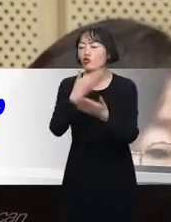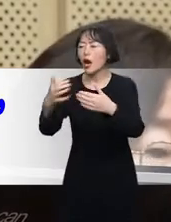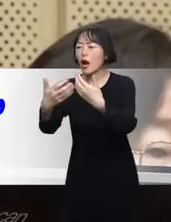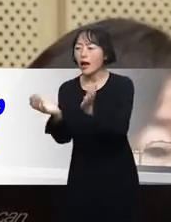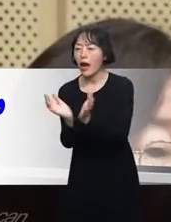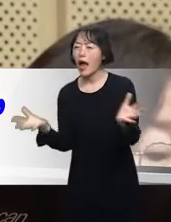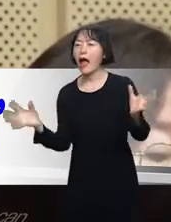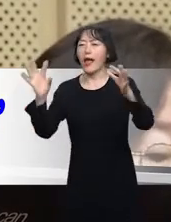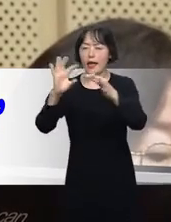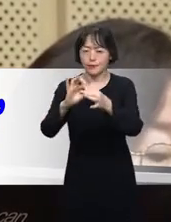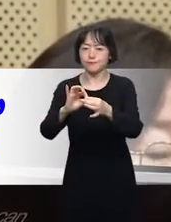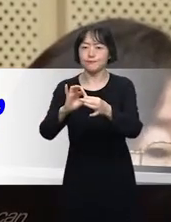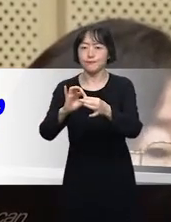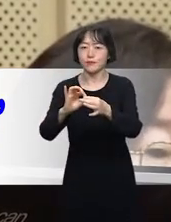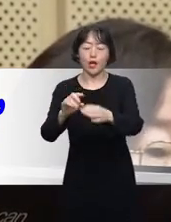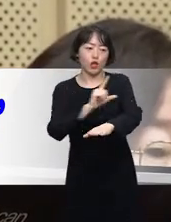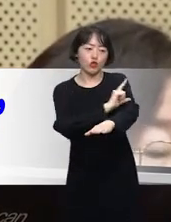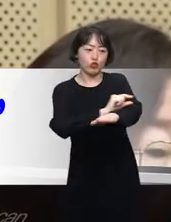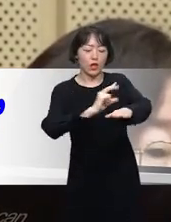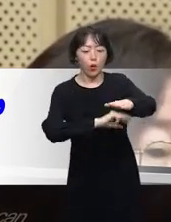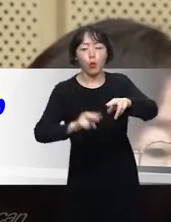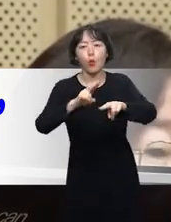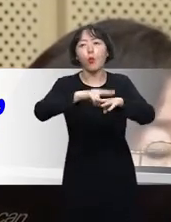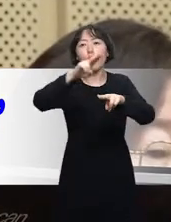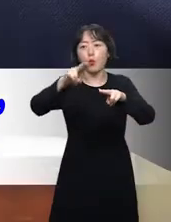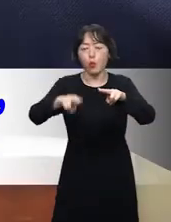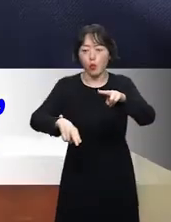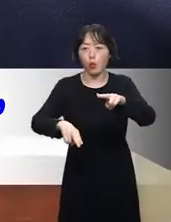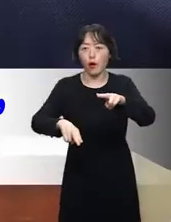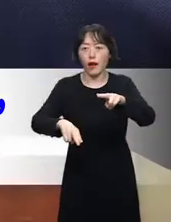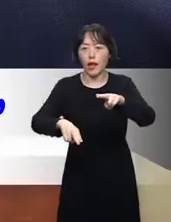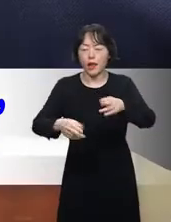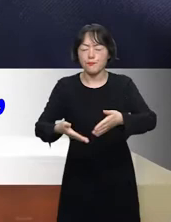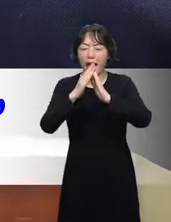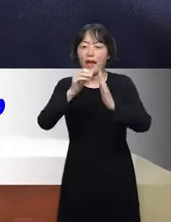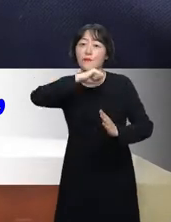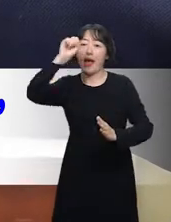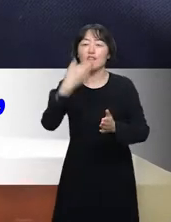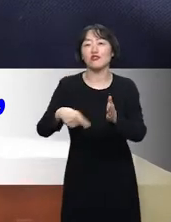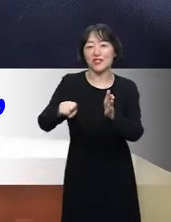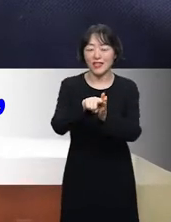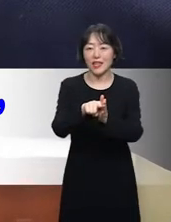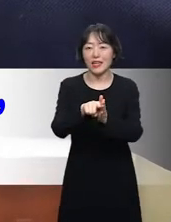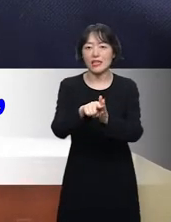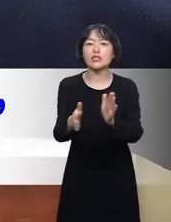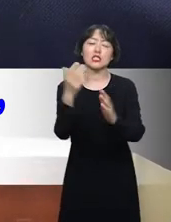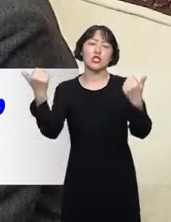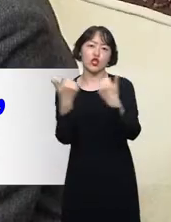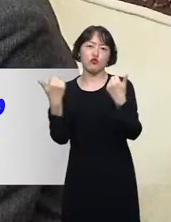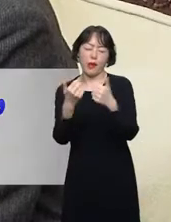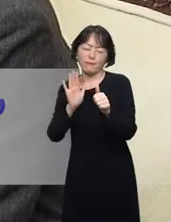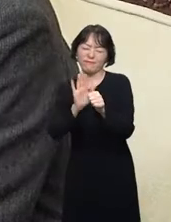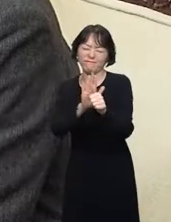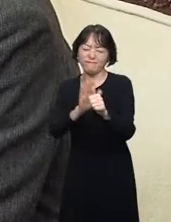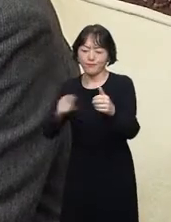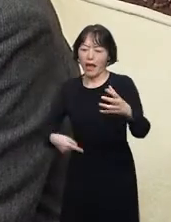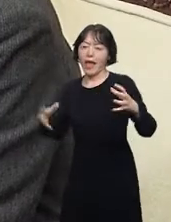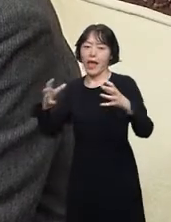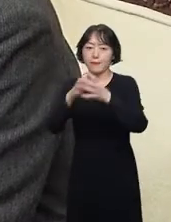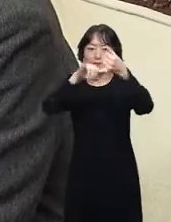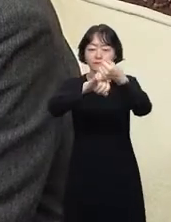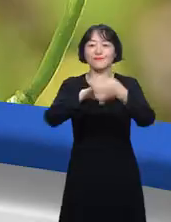함께 GTX 신호선 의왕역 정차가 될 수 있도록 의회가 함께 끝까지 힘을 모으겠다고 약속했습니다.